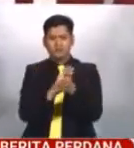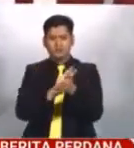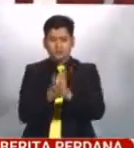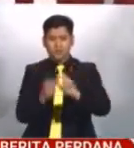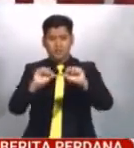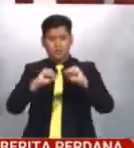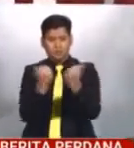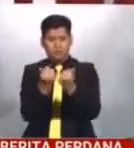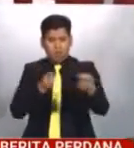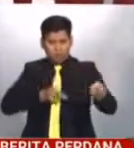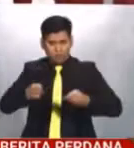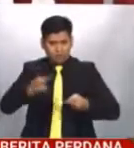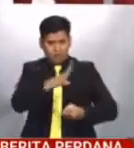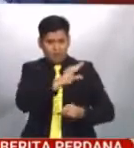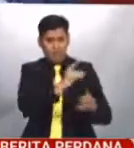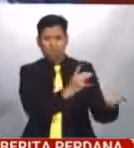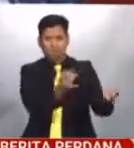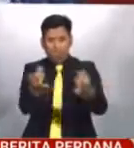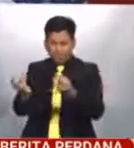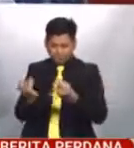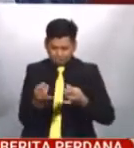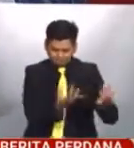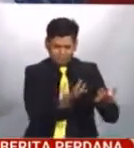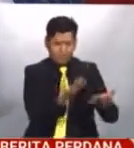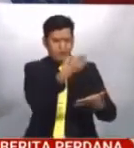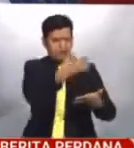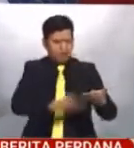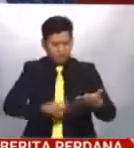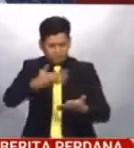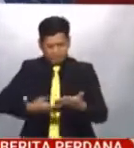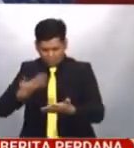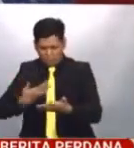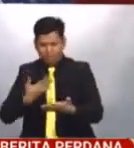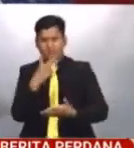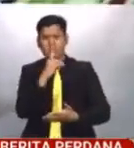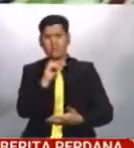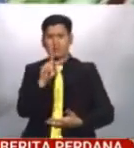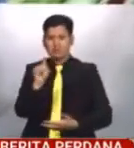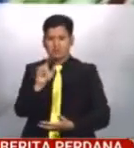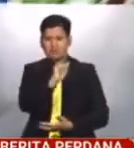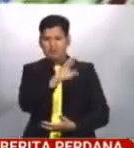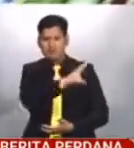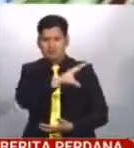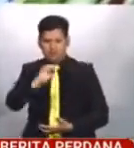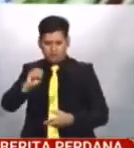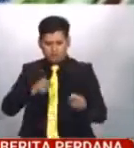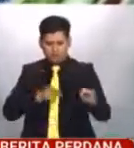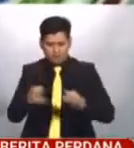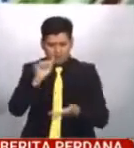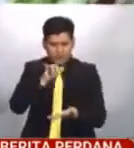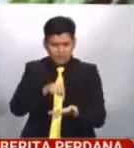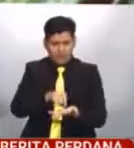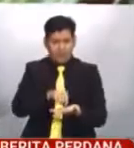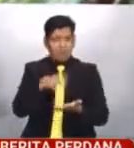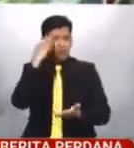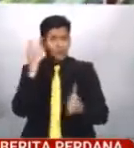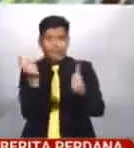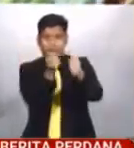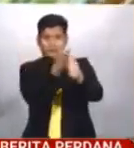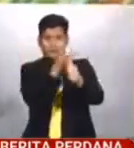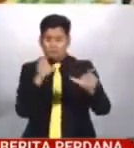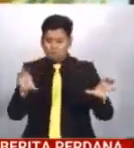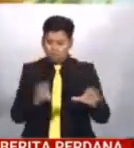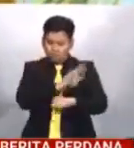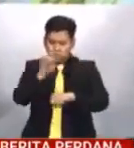yang menguruskan serta mengemaskini data dan logistik. Bagi Major Ahmad Sarifuddin Zalman, pengalaman pertama